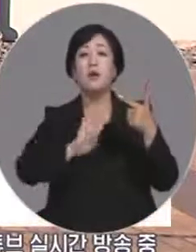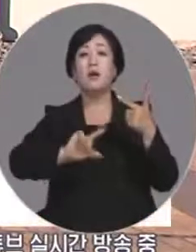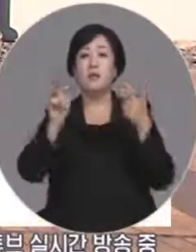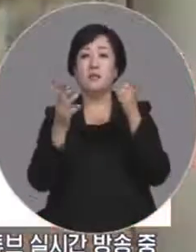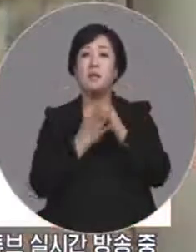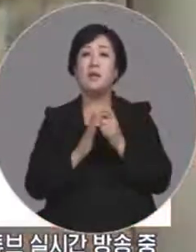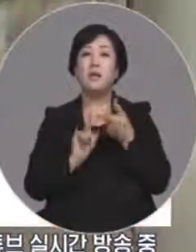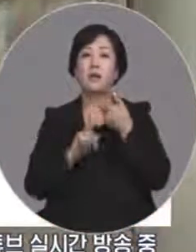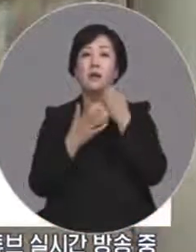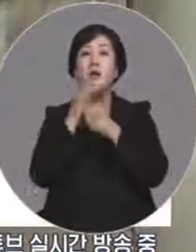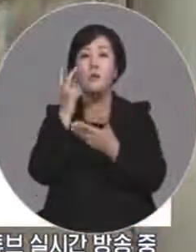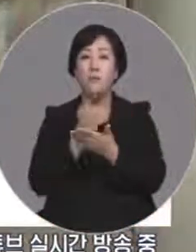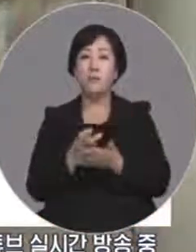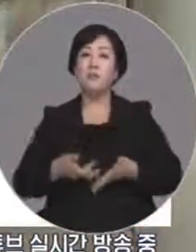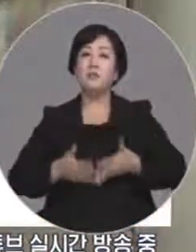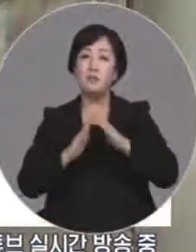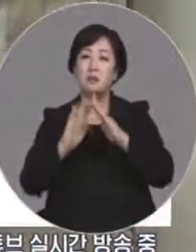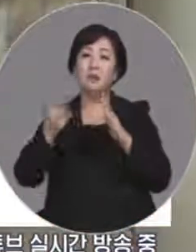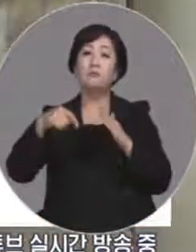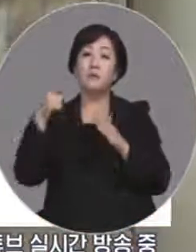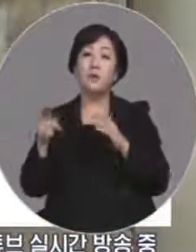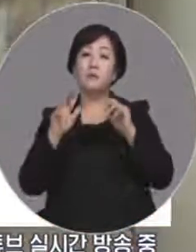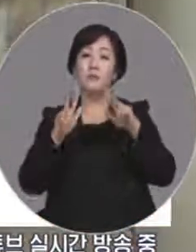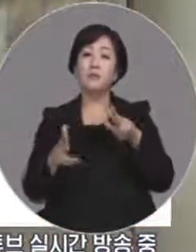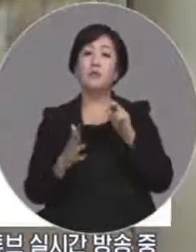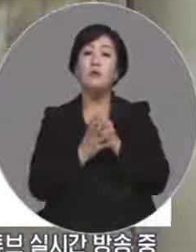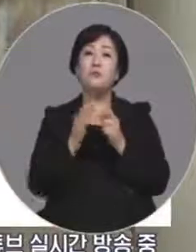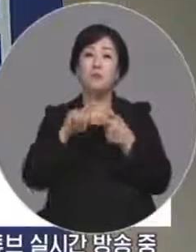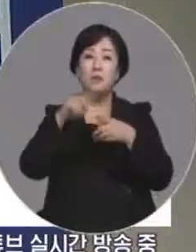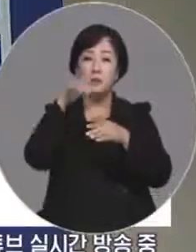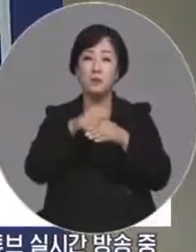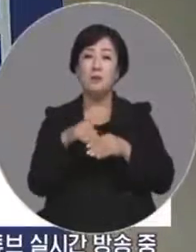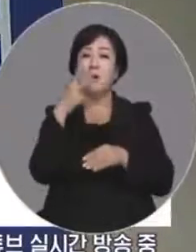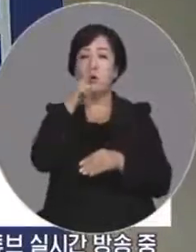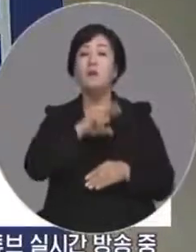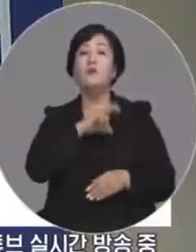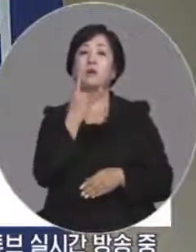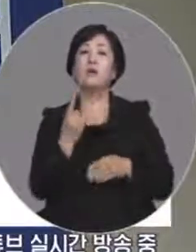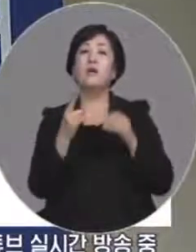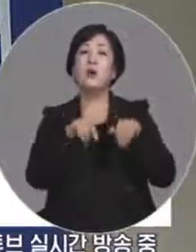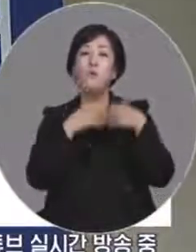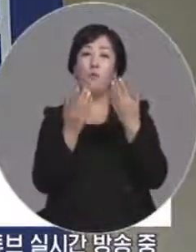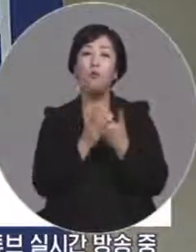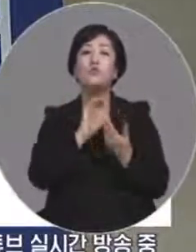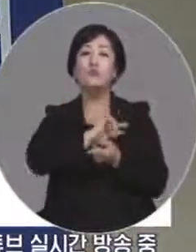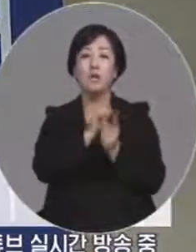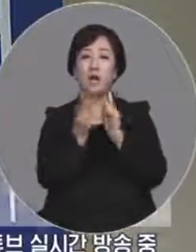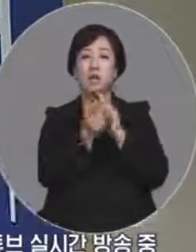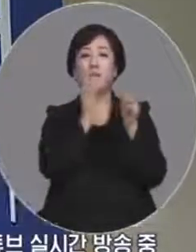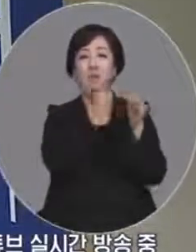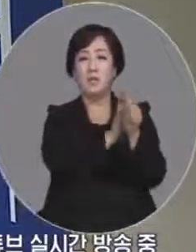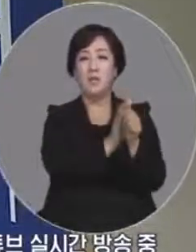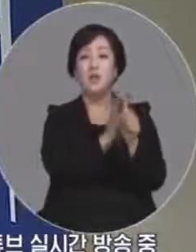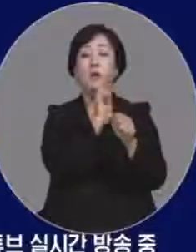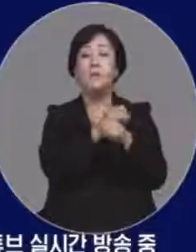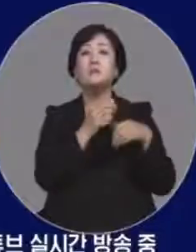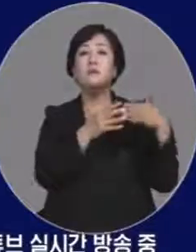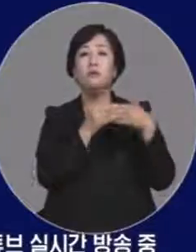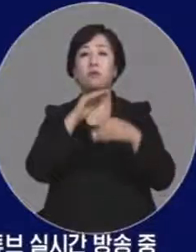울산시 체육회 법인이 설립된 만큼 이제는 울산시 선거관리위원회가 선거를 위탁받아 진행하게